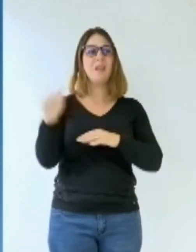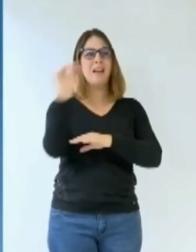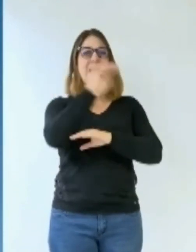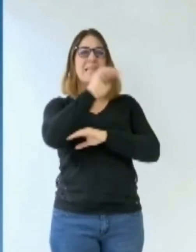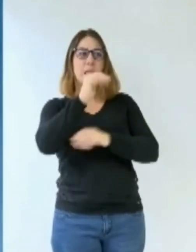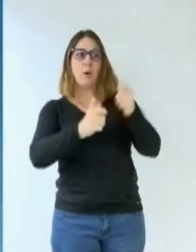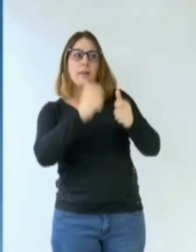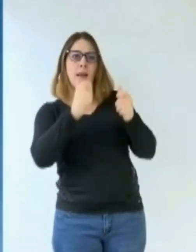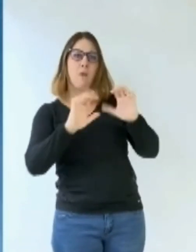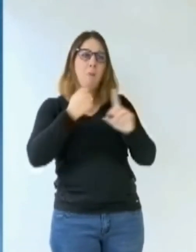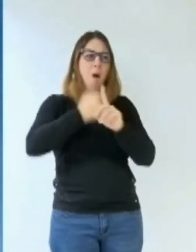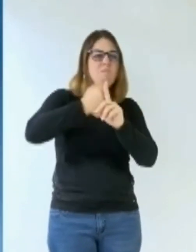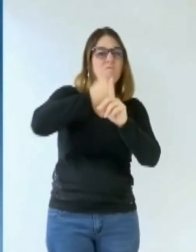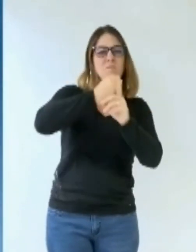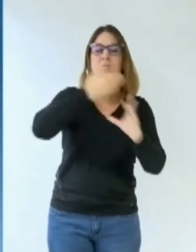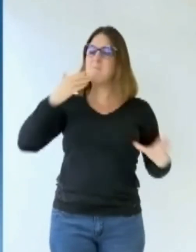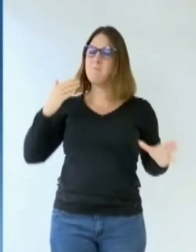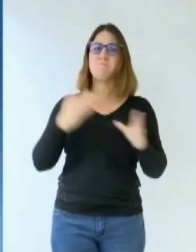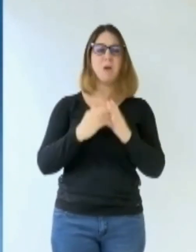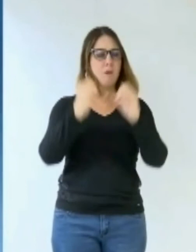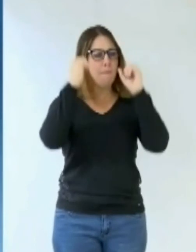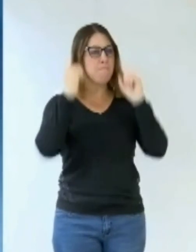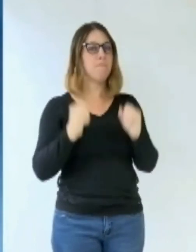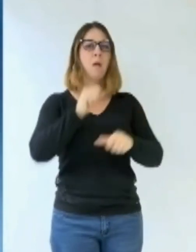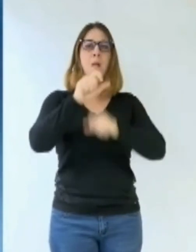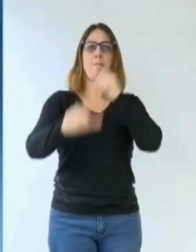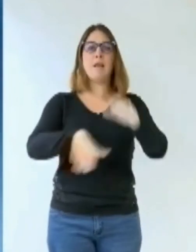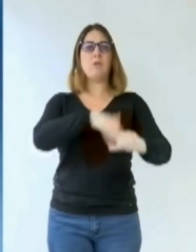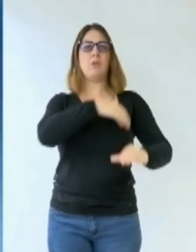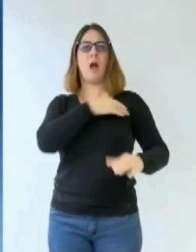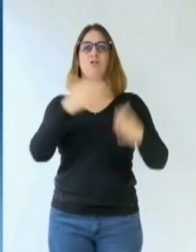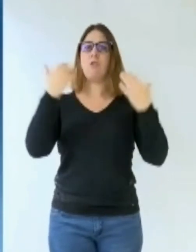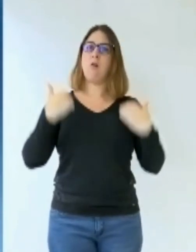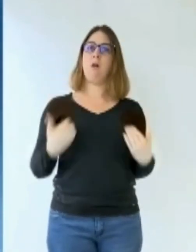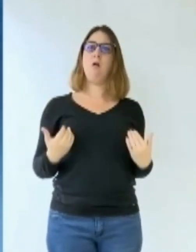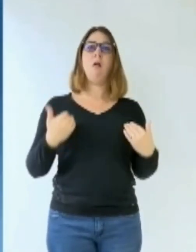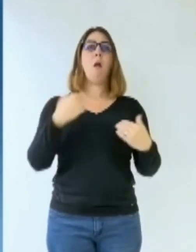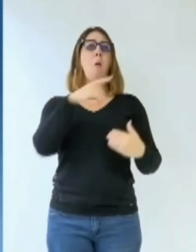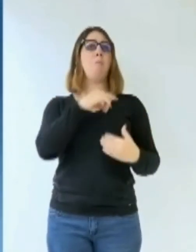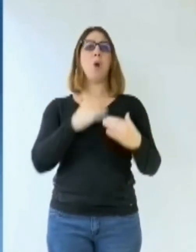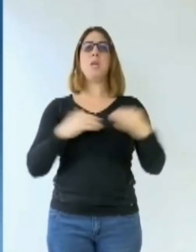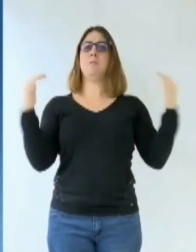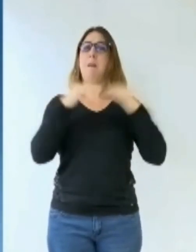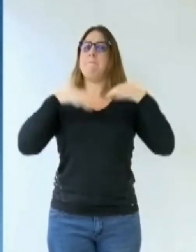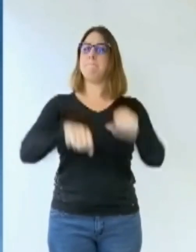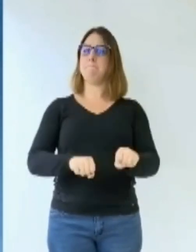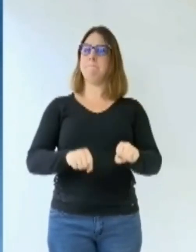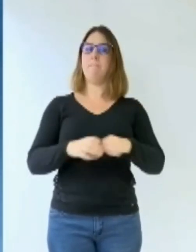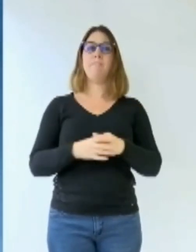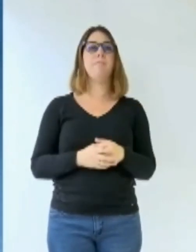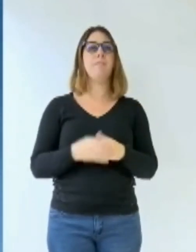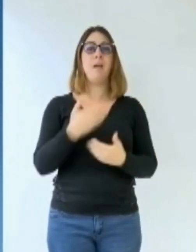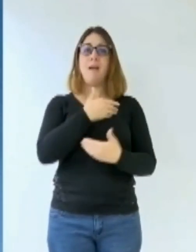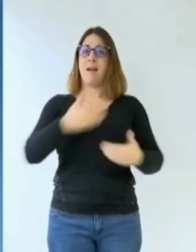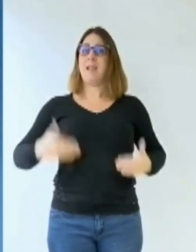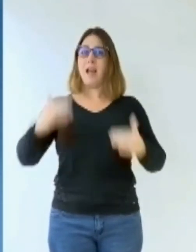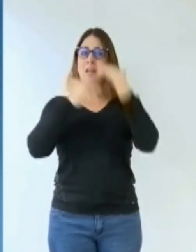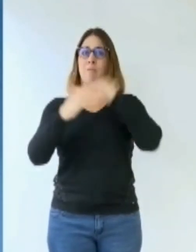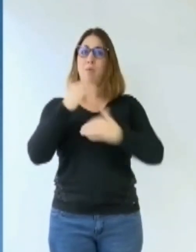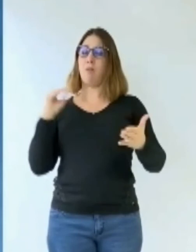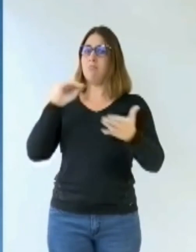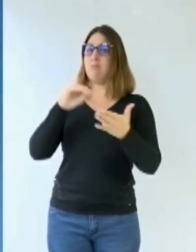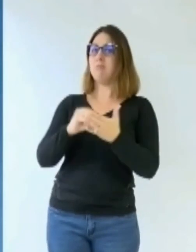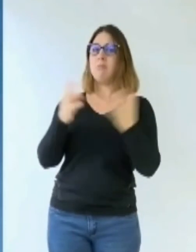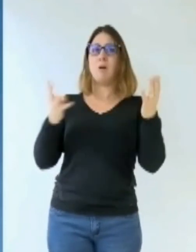l'insécurité, encore plus efficacement, les agents doivent avoir les mêmes pouvoirs de police. Enfin, nous proposons de mettre en place le